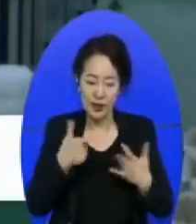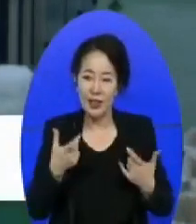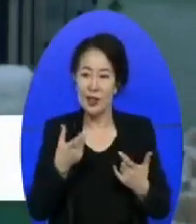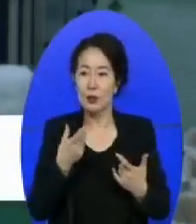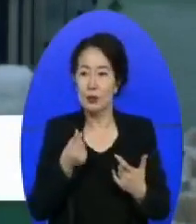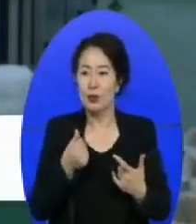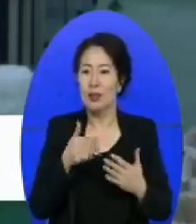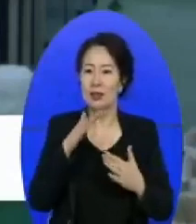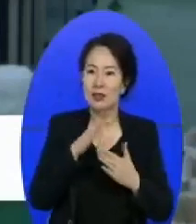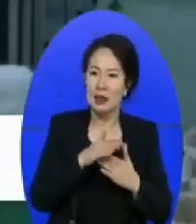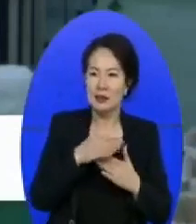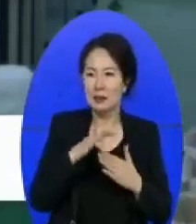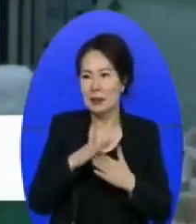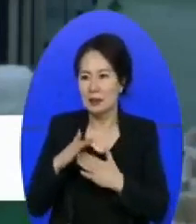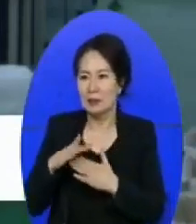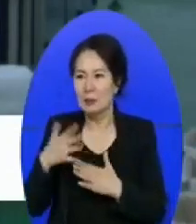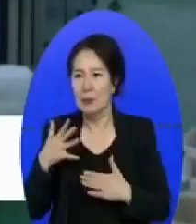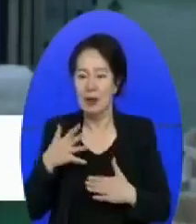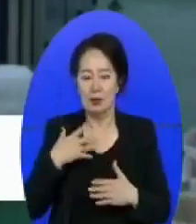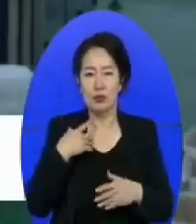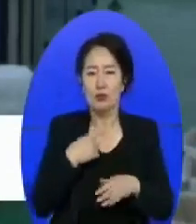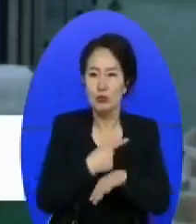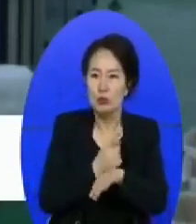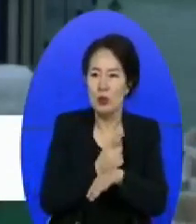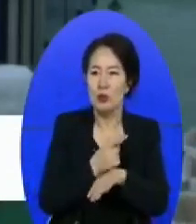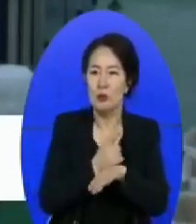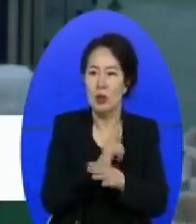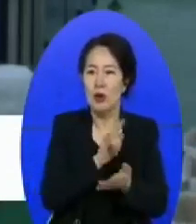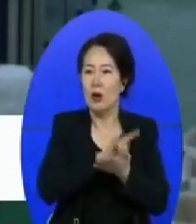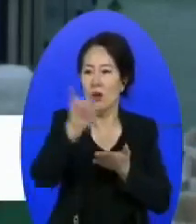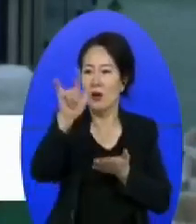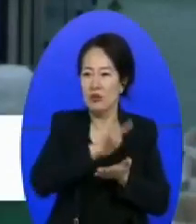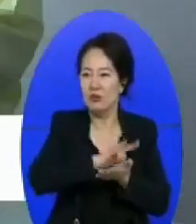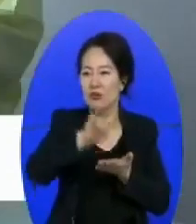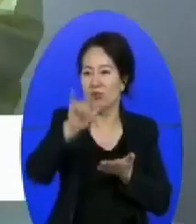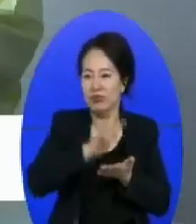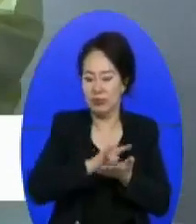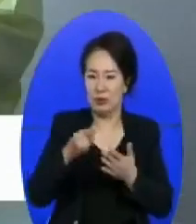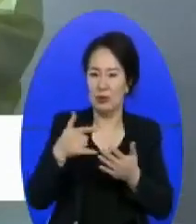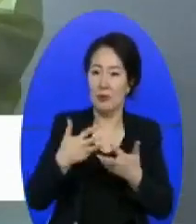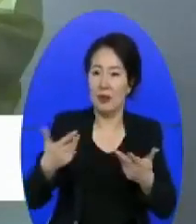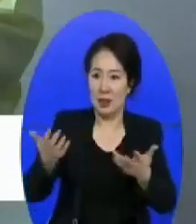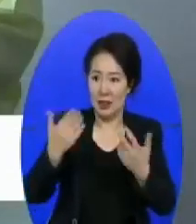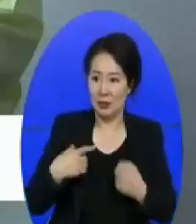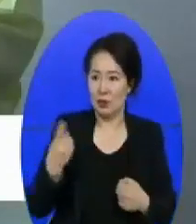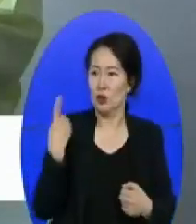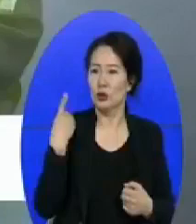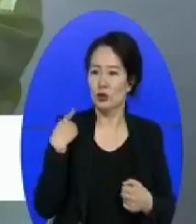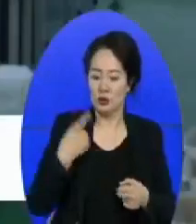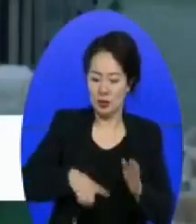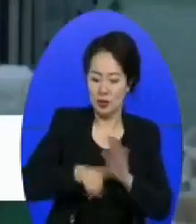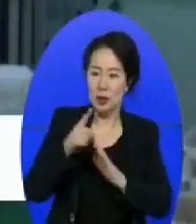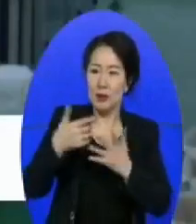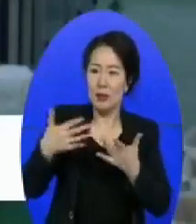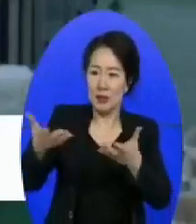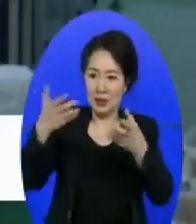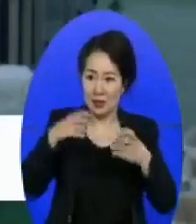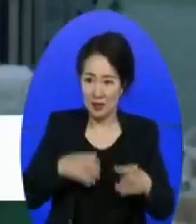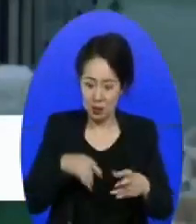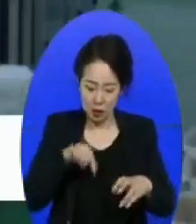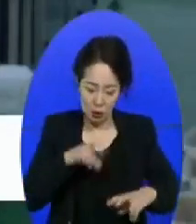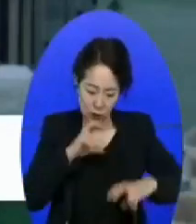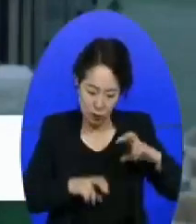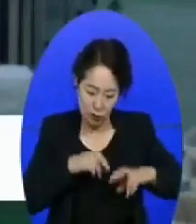маань тасалдал үүсэх гээд байгаа учраас бид нэр ойрхон онгоцор тээвэрлж ирж байна л да. Өчигдөр бол Солонгосоос эхний маань түүхийд орж ирээд өнөөдөр